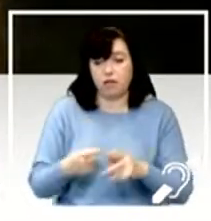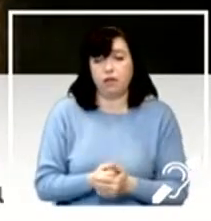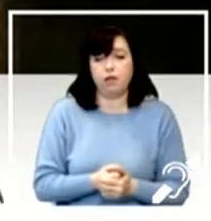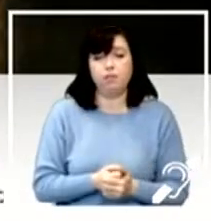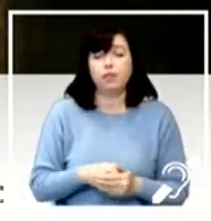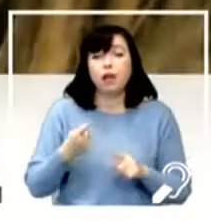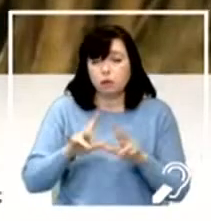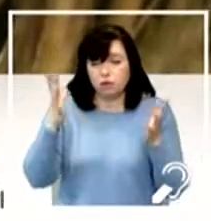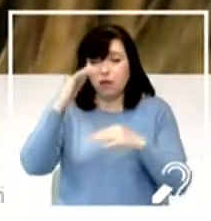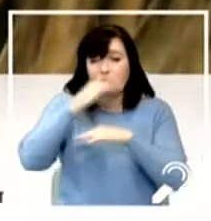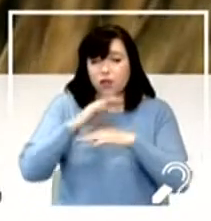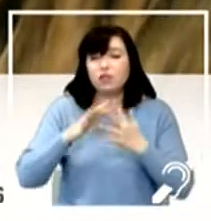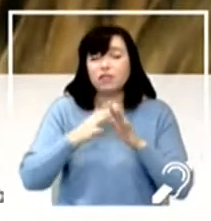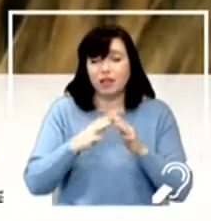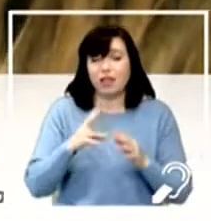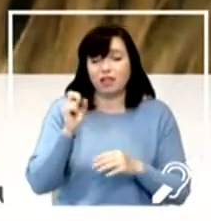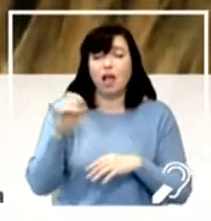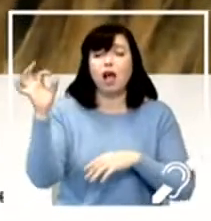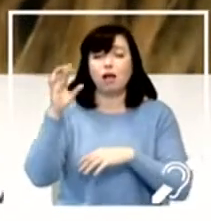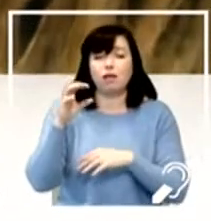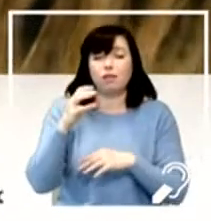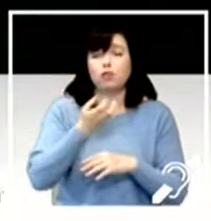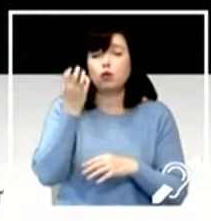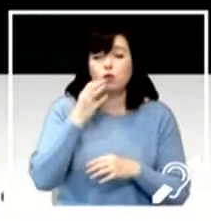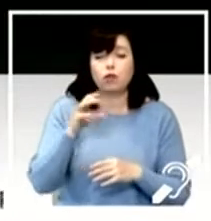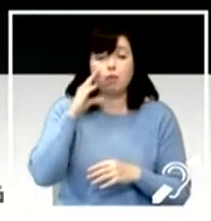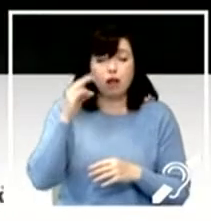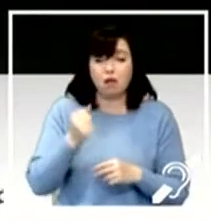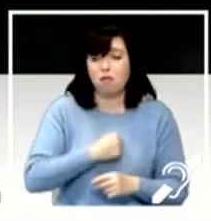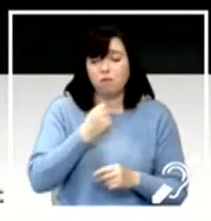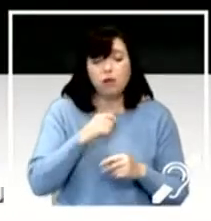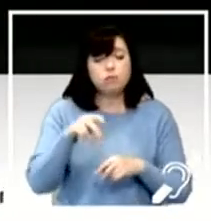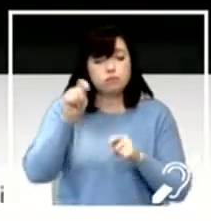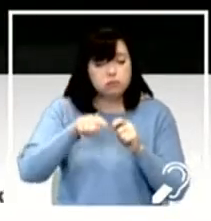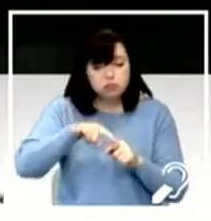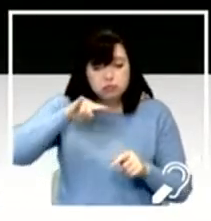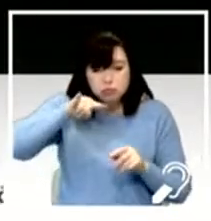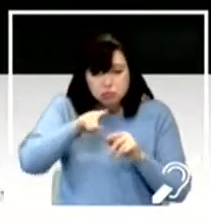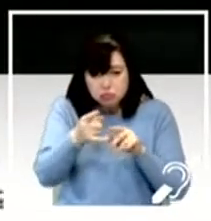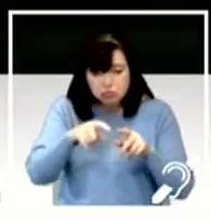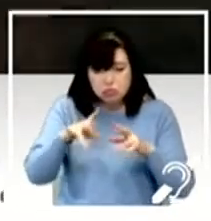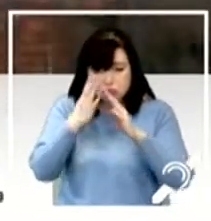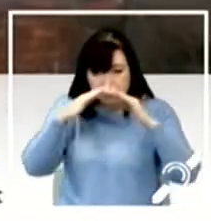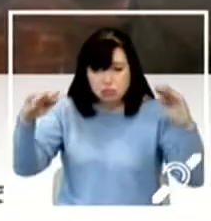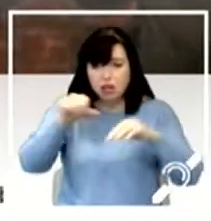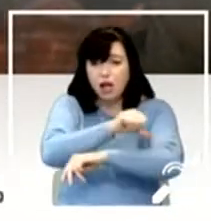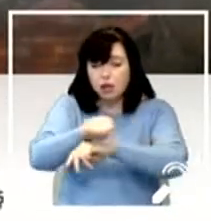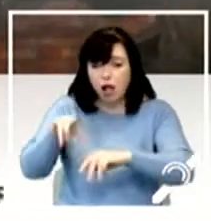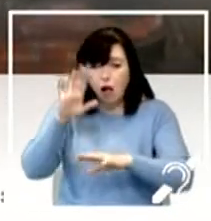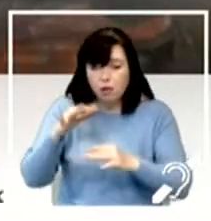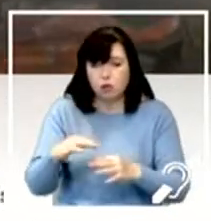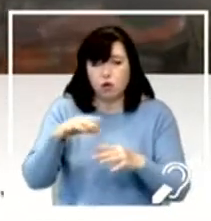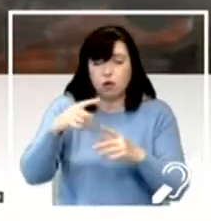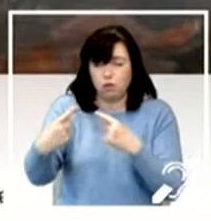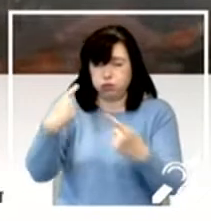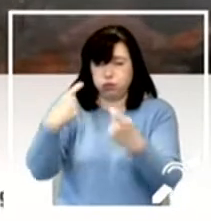Incidentul a avut loc aseară într-un sat din sud-vestul Bulgariei. Un polițist și un militar inspectau o gaură în gardul de la frontiera cu Turcia când asupra lor s-a abătut o ploaie